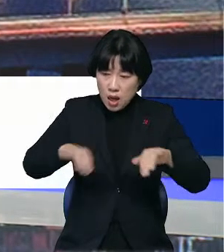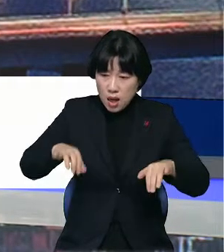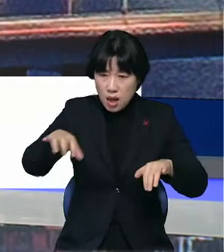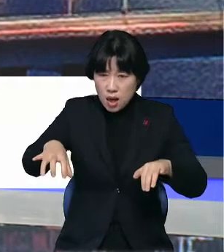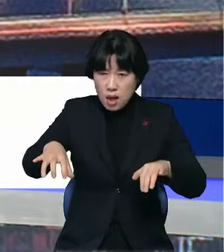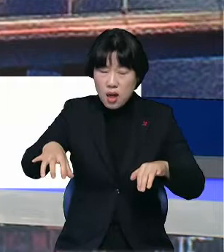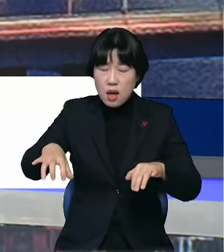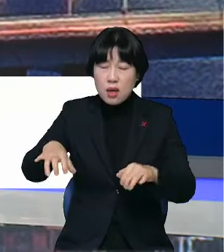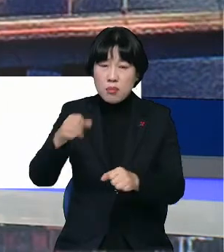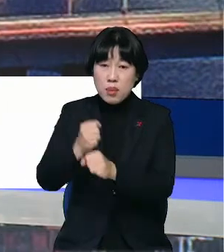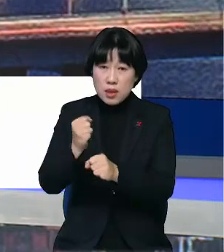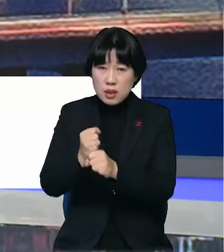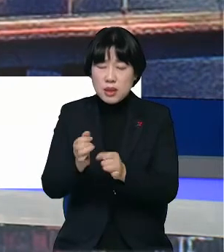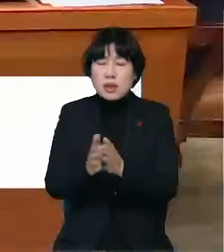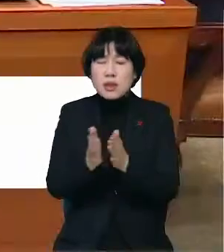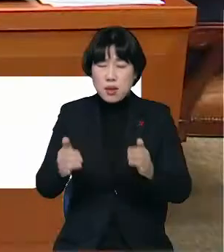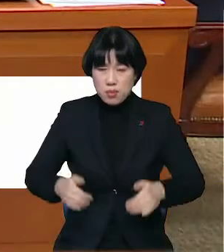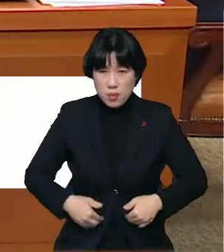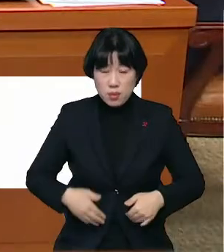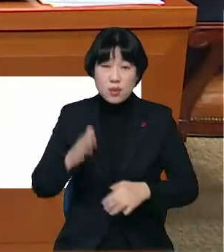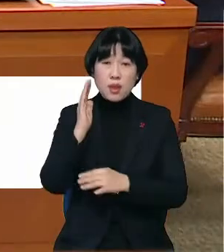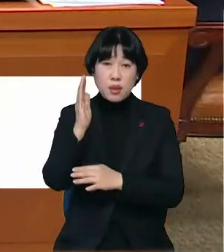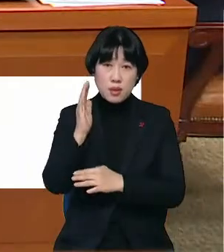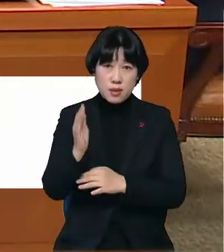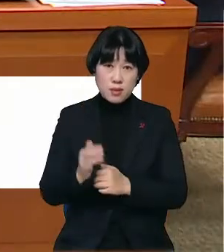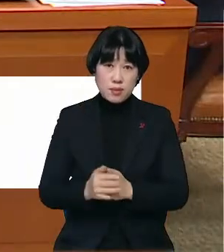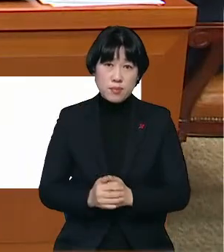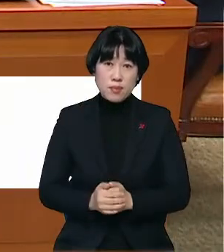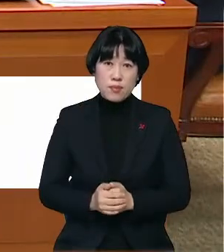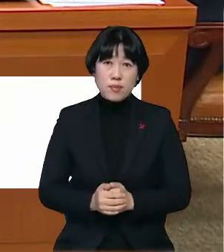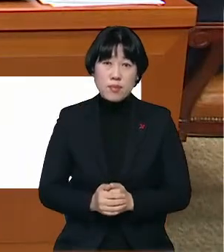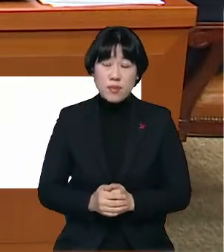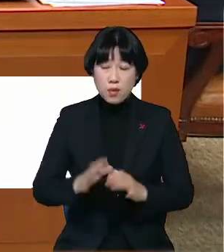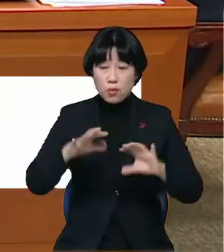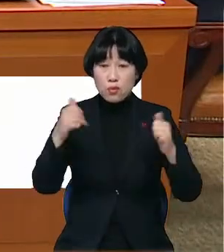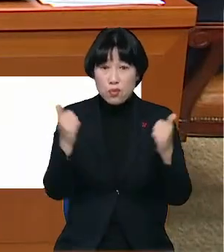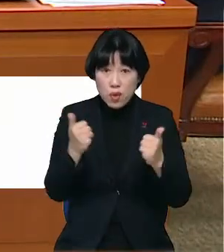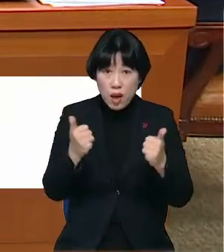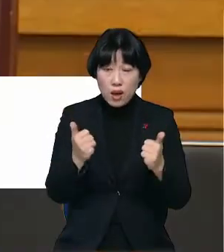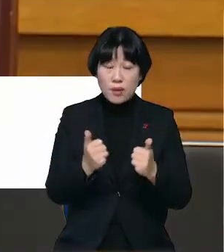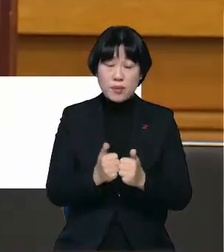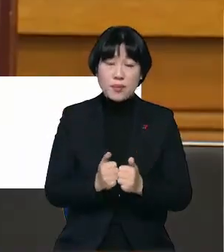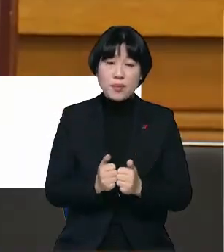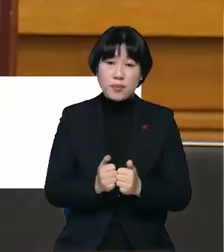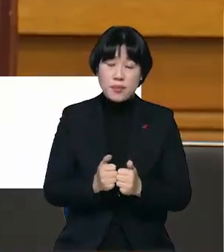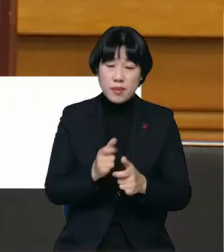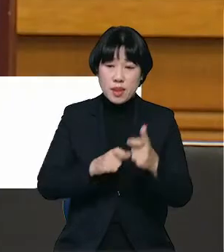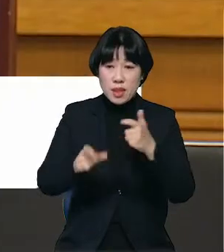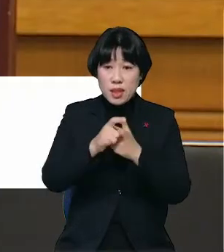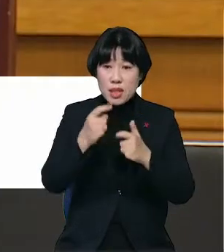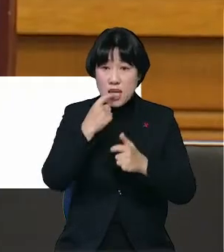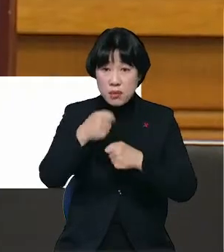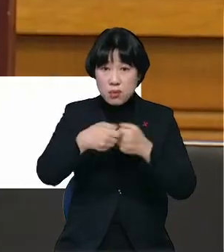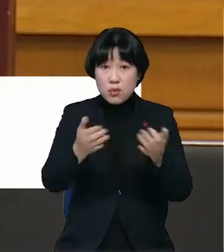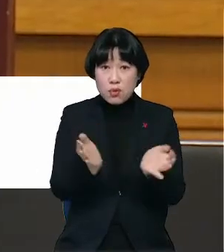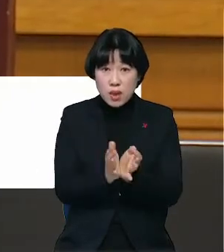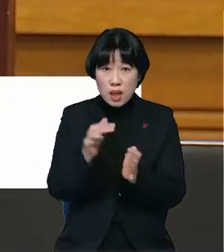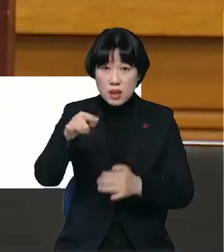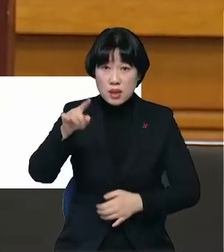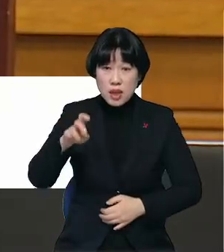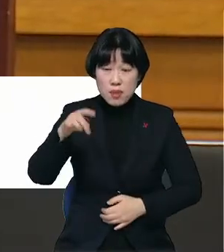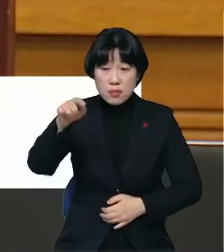시행돼야 한다는 주장이 나왔습니다 국회 농해수위 소속 에 더불어 민주당 서 3석